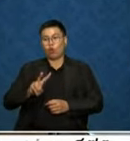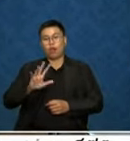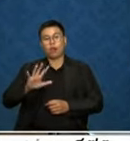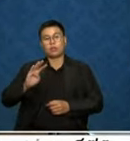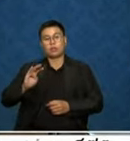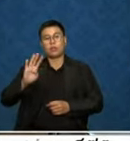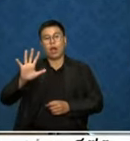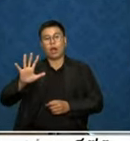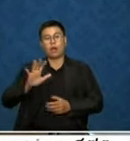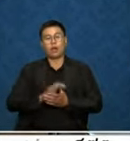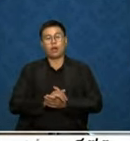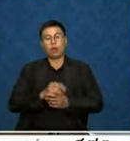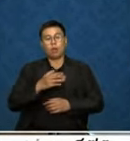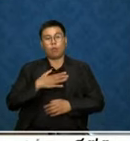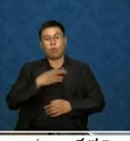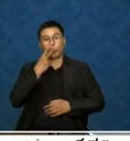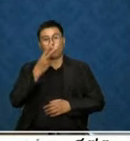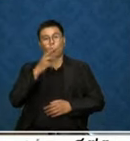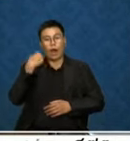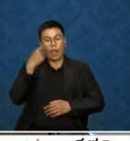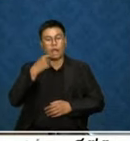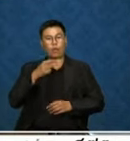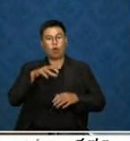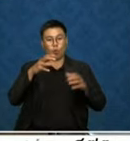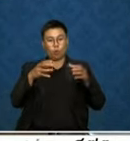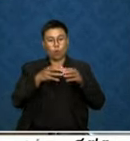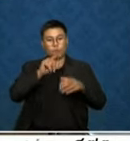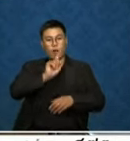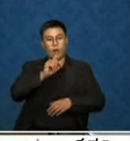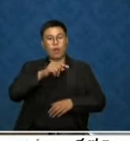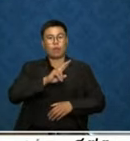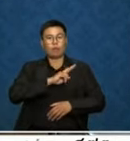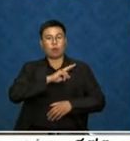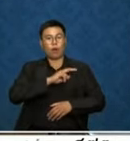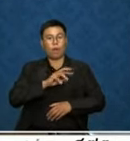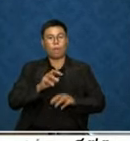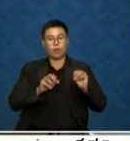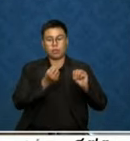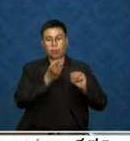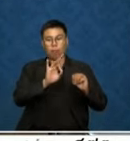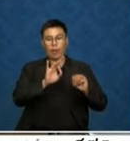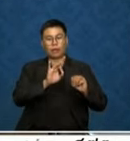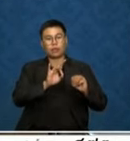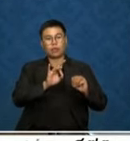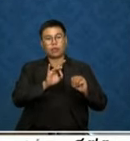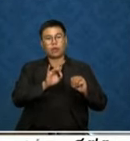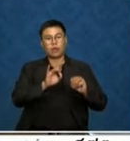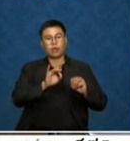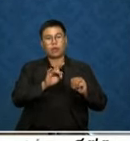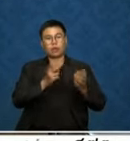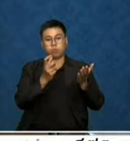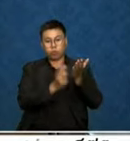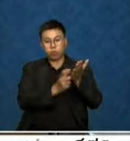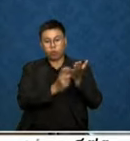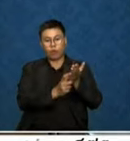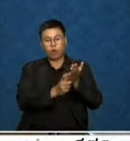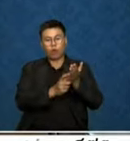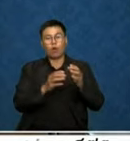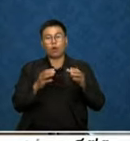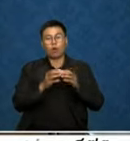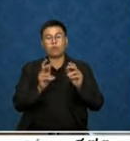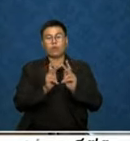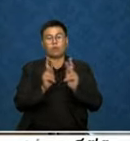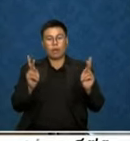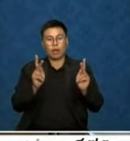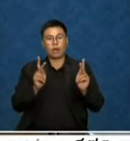ในพ.ร.บ.ผมลงไปดูว่าหน่วยงานไหนเขารับผิดชอบปรากฏว่ามาตรา18 เขาก็ระบุว่าให้สำนักงานคณะกรรมการคุ้มครองผู้บ